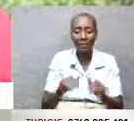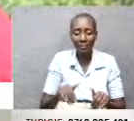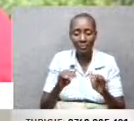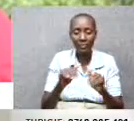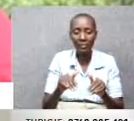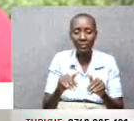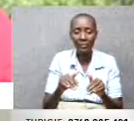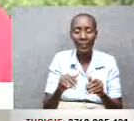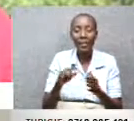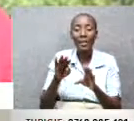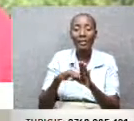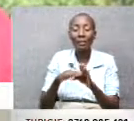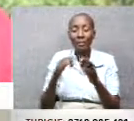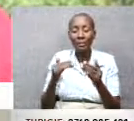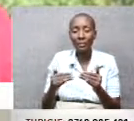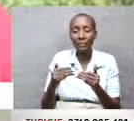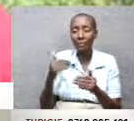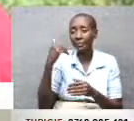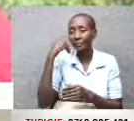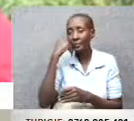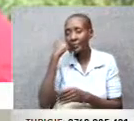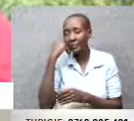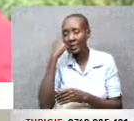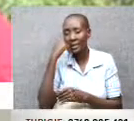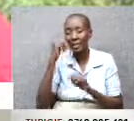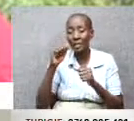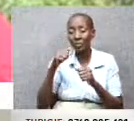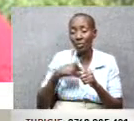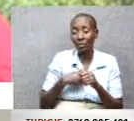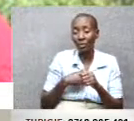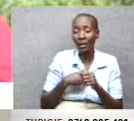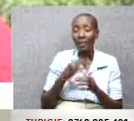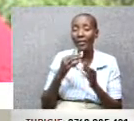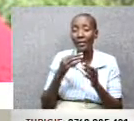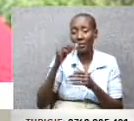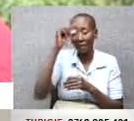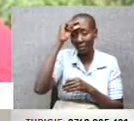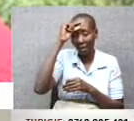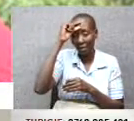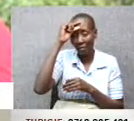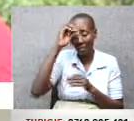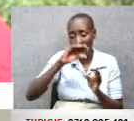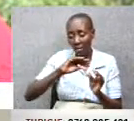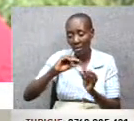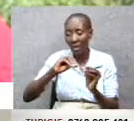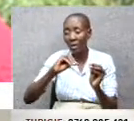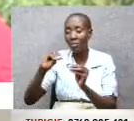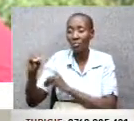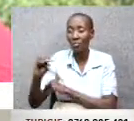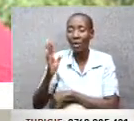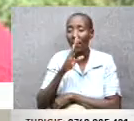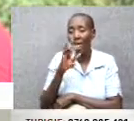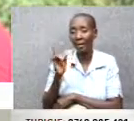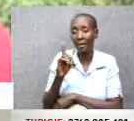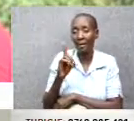roaster mine wako katika hatari ya kupata magonjwa ya mlipuko iwapo serikali ya kaunti ya Kakamega haitaondoa takataka hii hapa. Mulindi